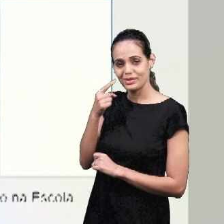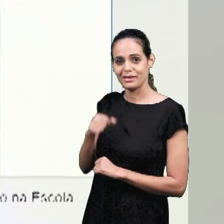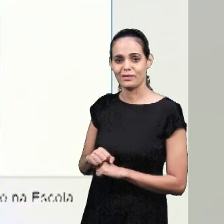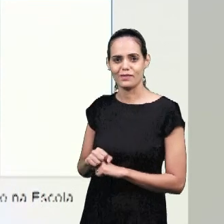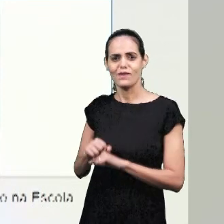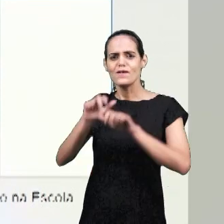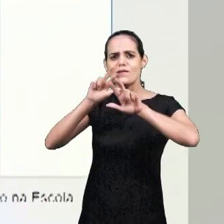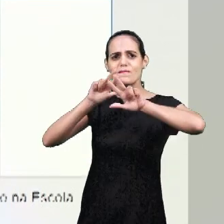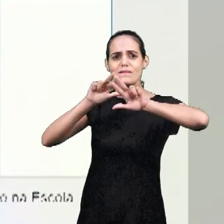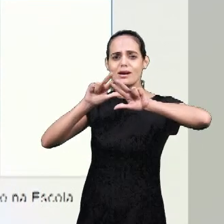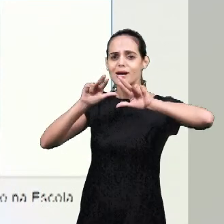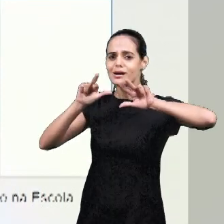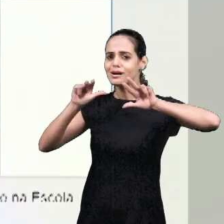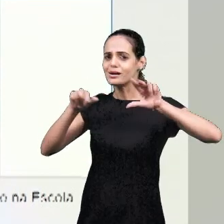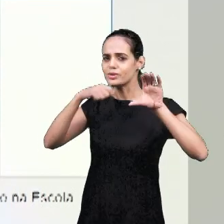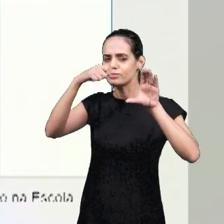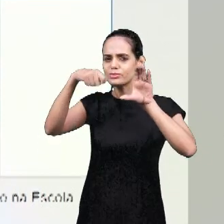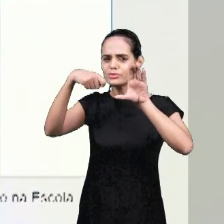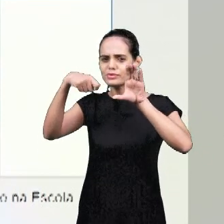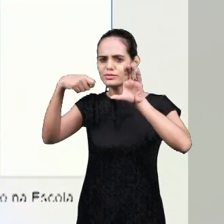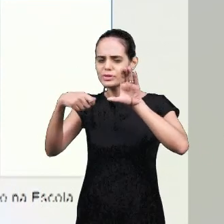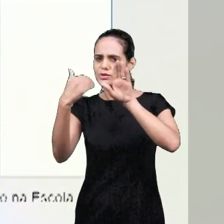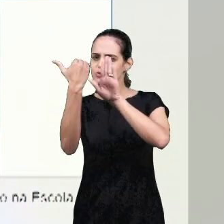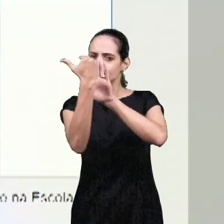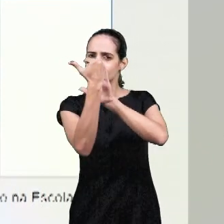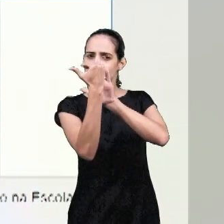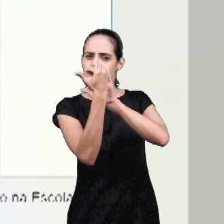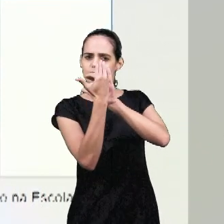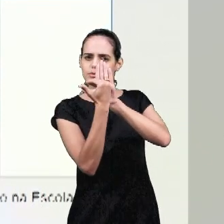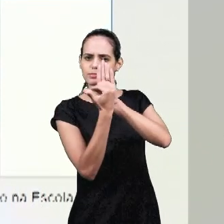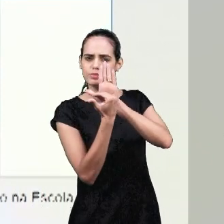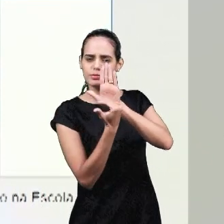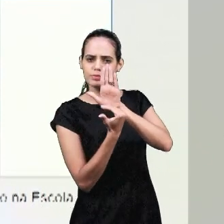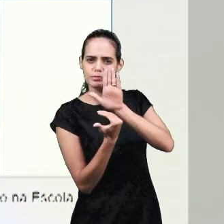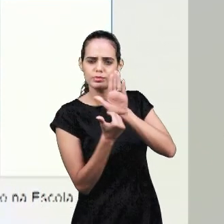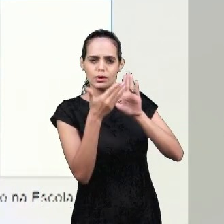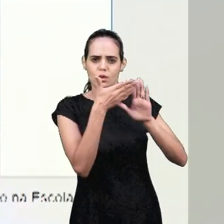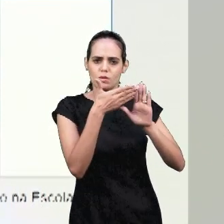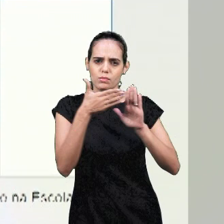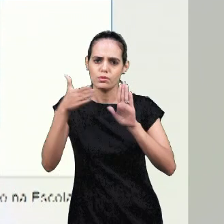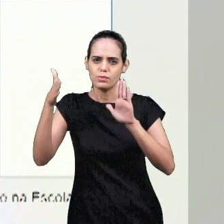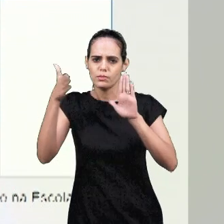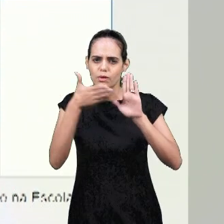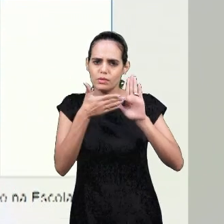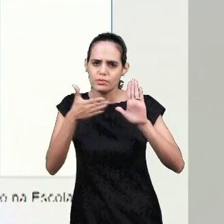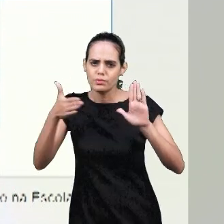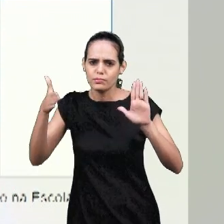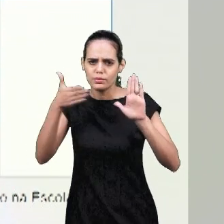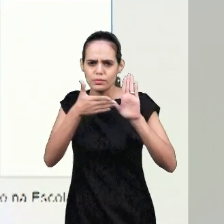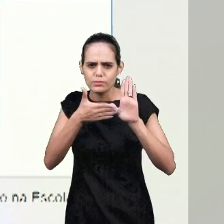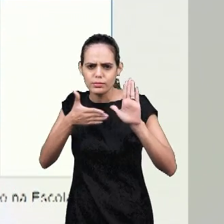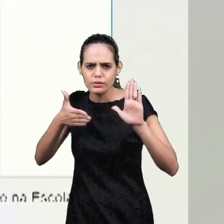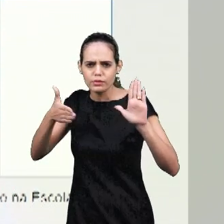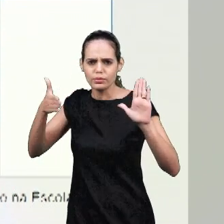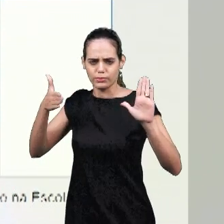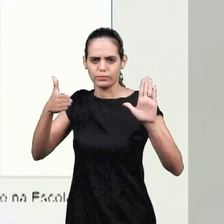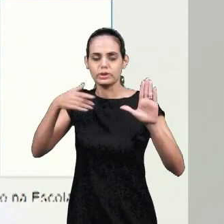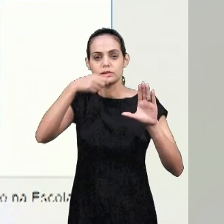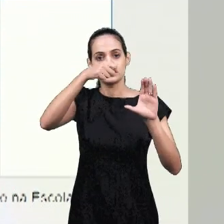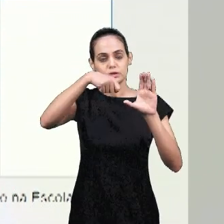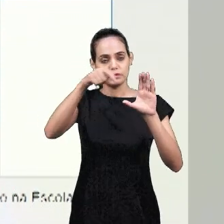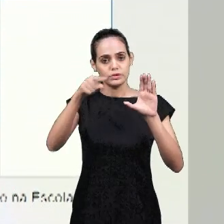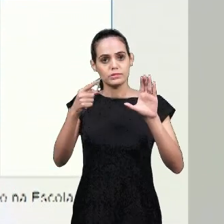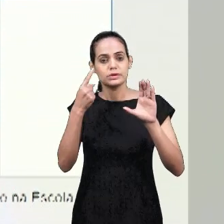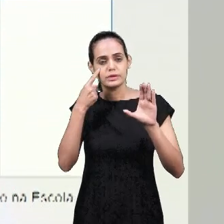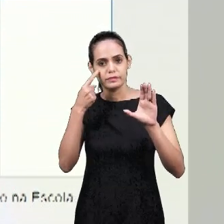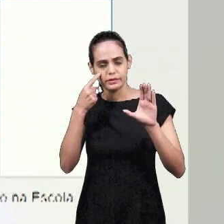de Palmas, Tocantins. Donc, vous avez une séquence de vidéos. Voilà. Donc, c'est